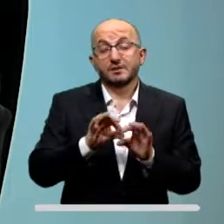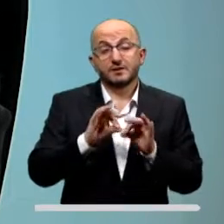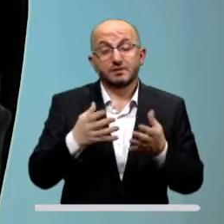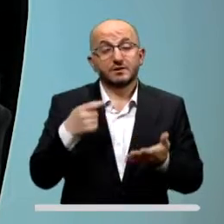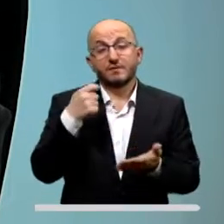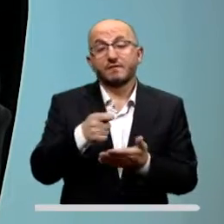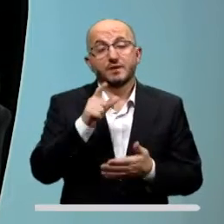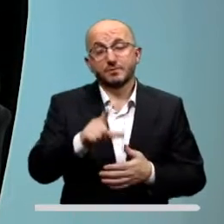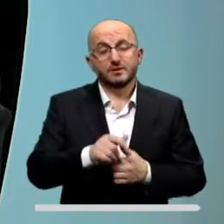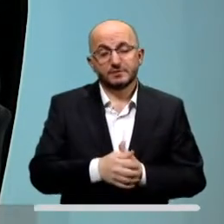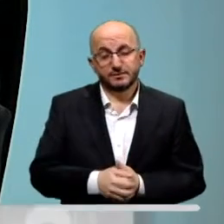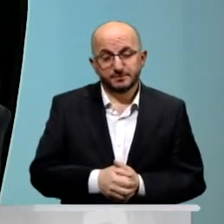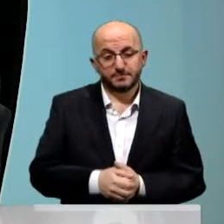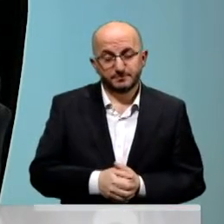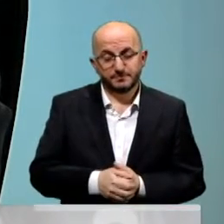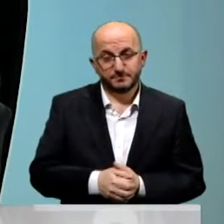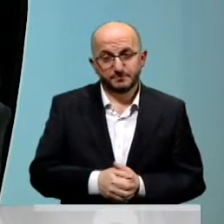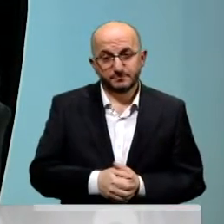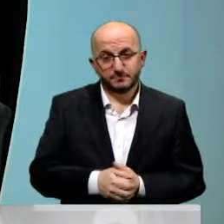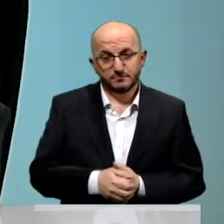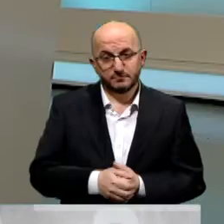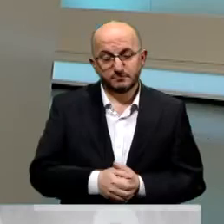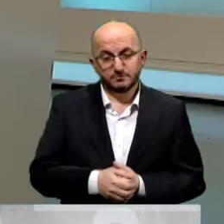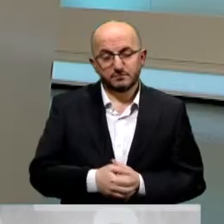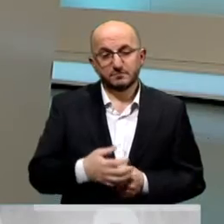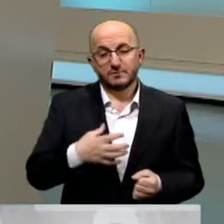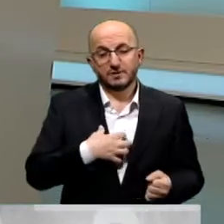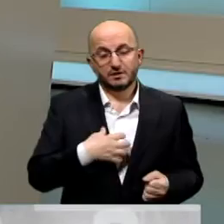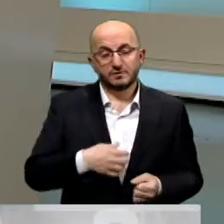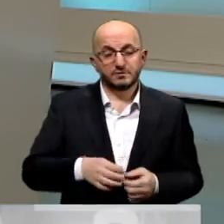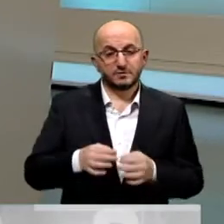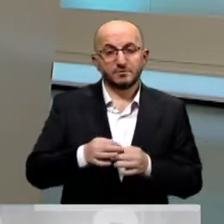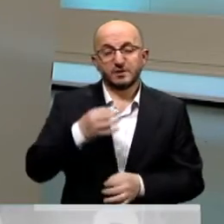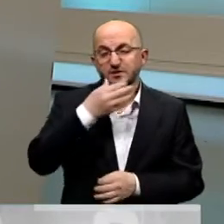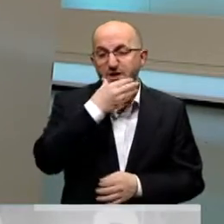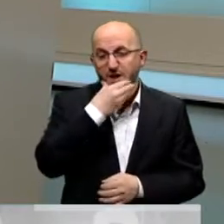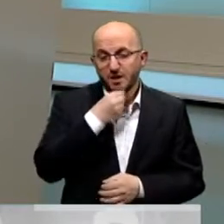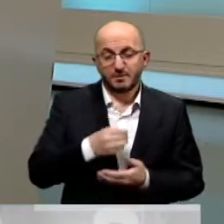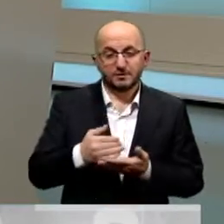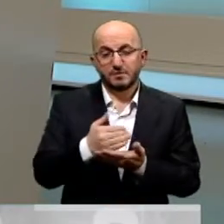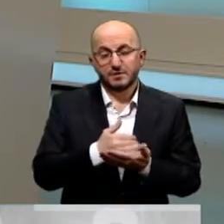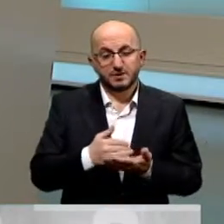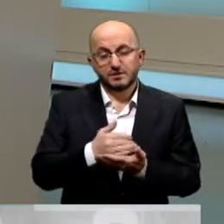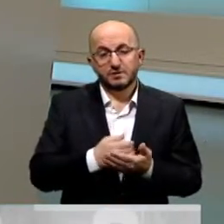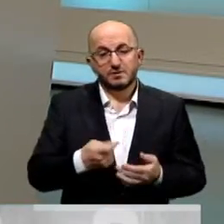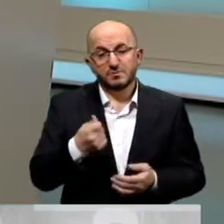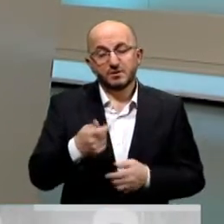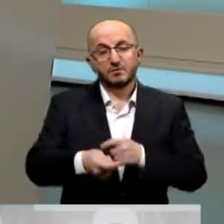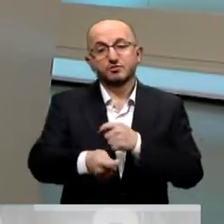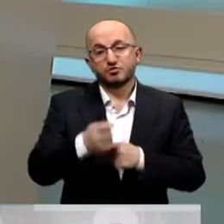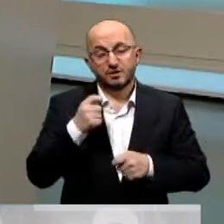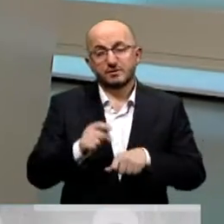vermelidir nasıl vermelidir Eee kendisi Bireysel emeklilikte biriken paralarını çektiği